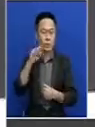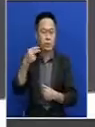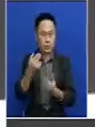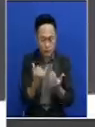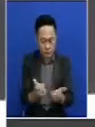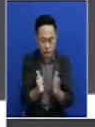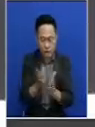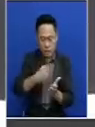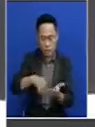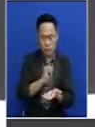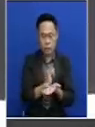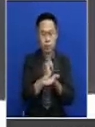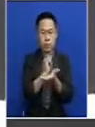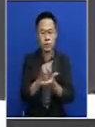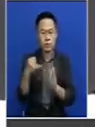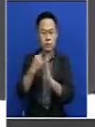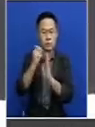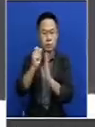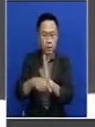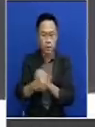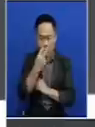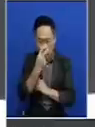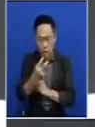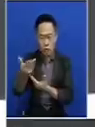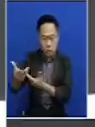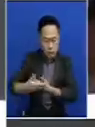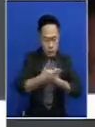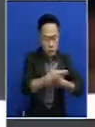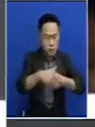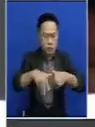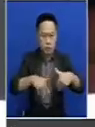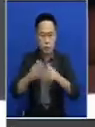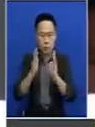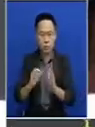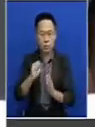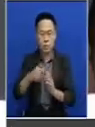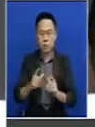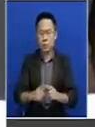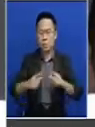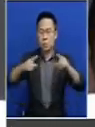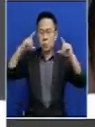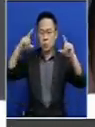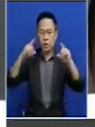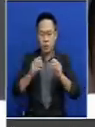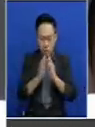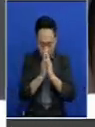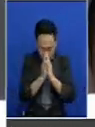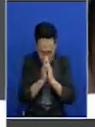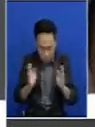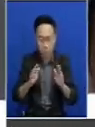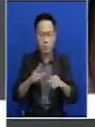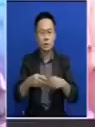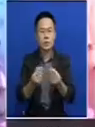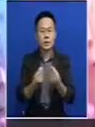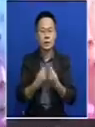วันนี้ที่เราพาร่างพ่อกลับมาได้เห็นการต้อนรับของพี่น้องคนสุพรรณที่ยิ่งใหญ่ต้องขอกราบขอบพระคุณน